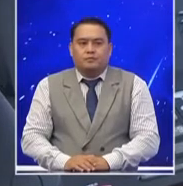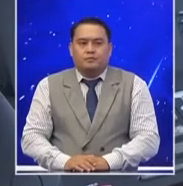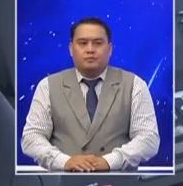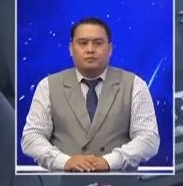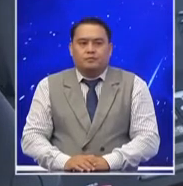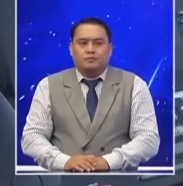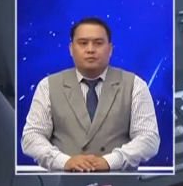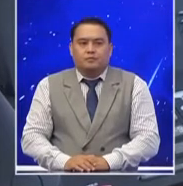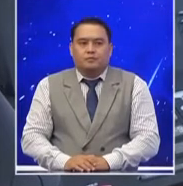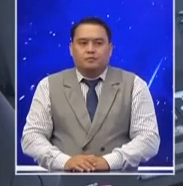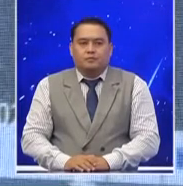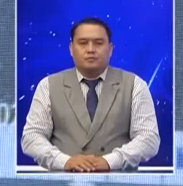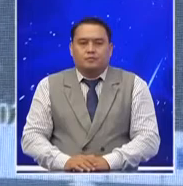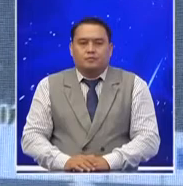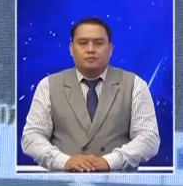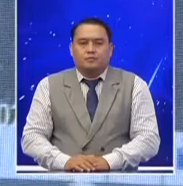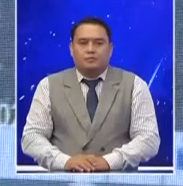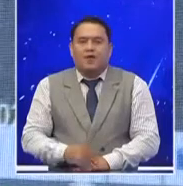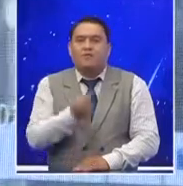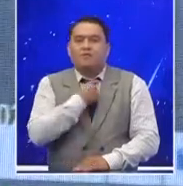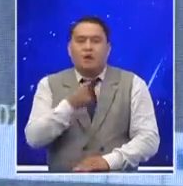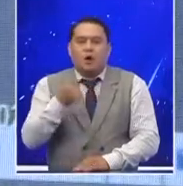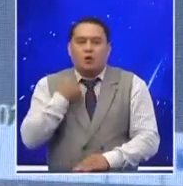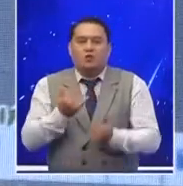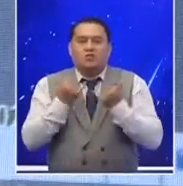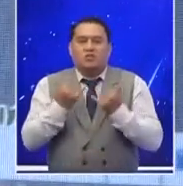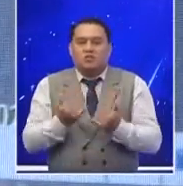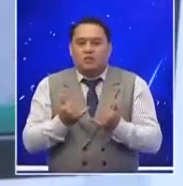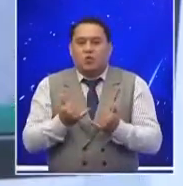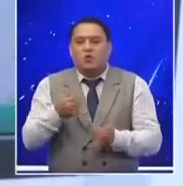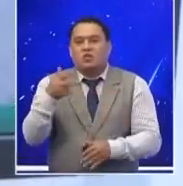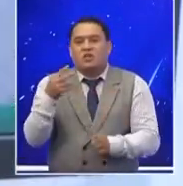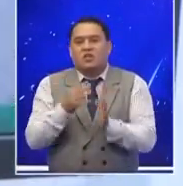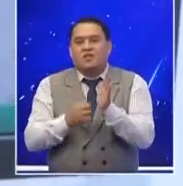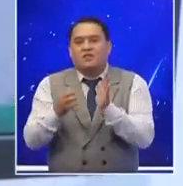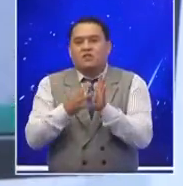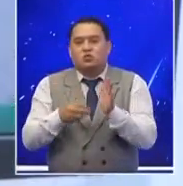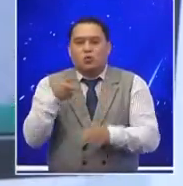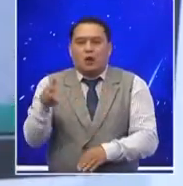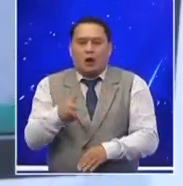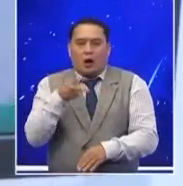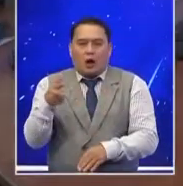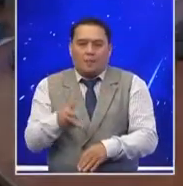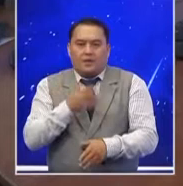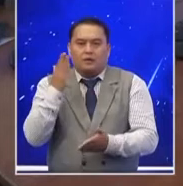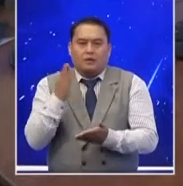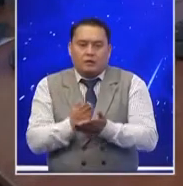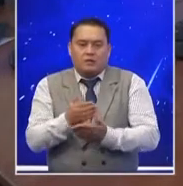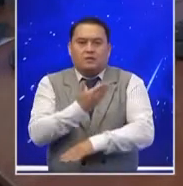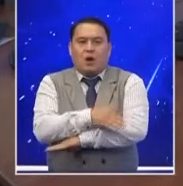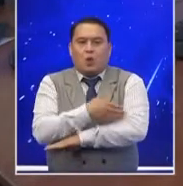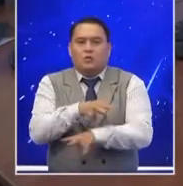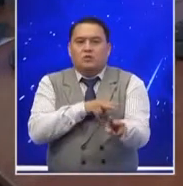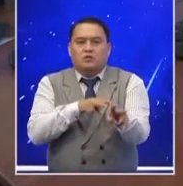Они на месте уже. В Талдыкургане на сегодня функционирует около 900 камер наружного наблюдения. Следят